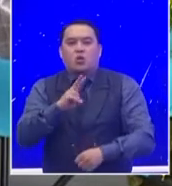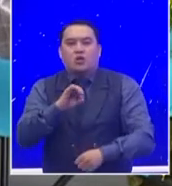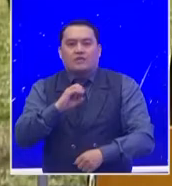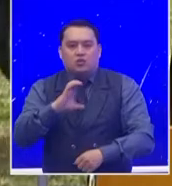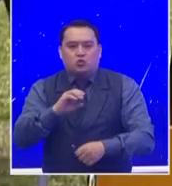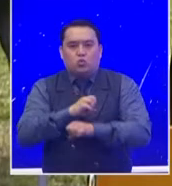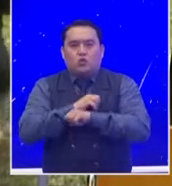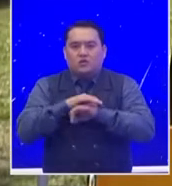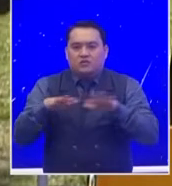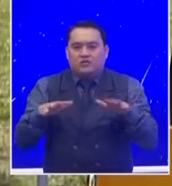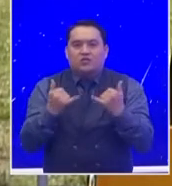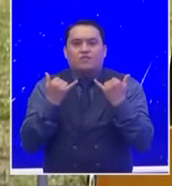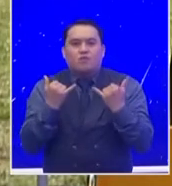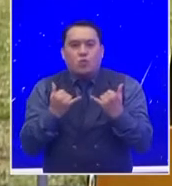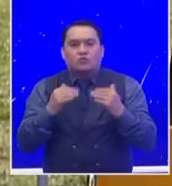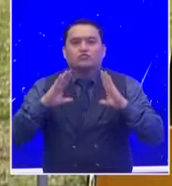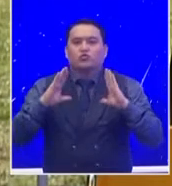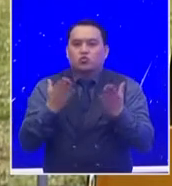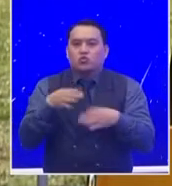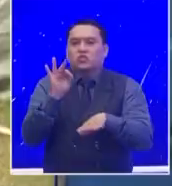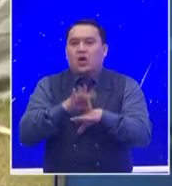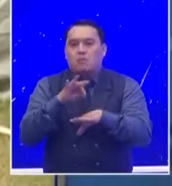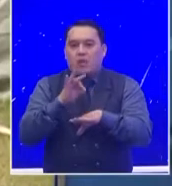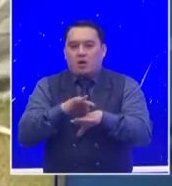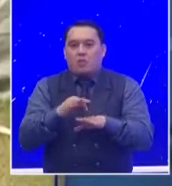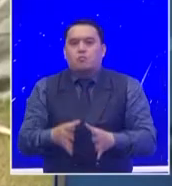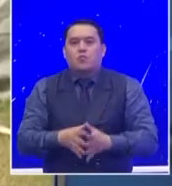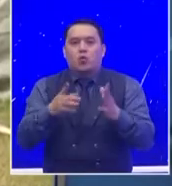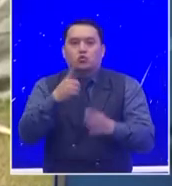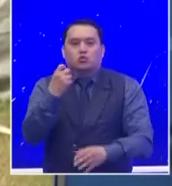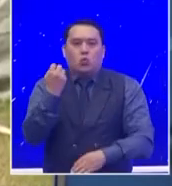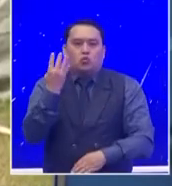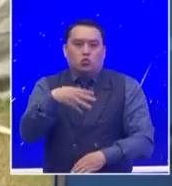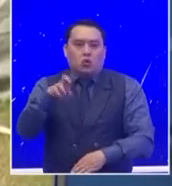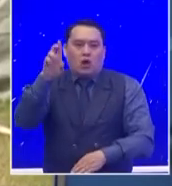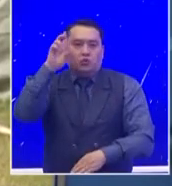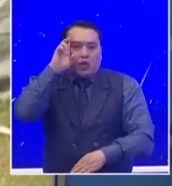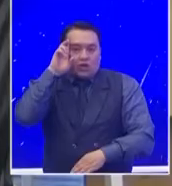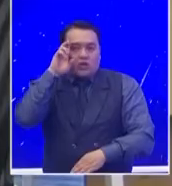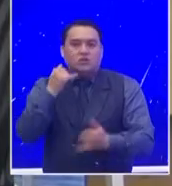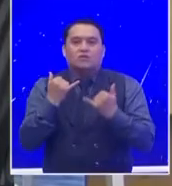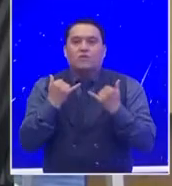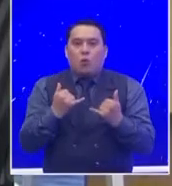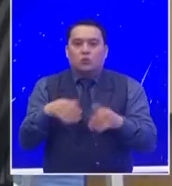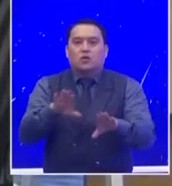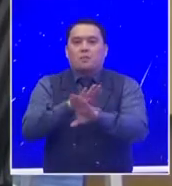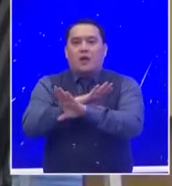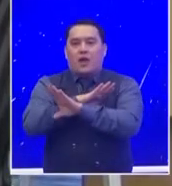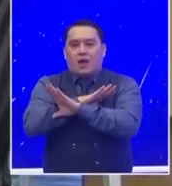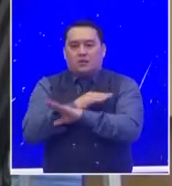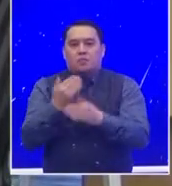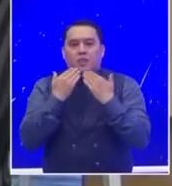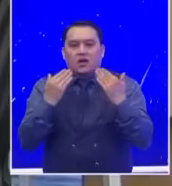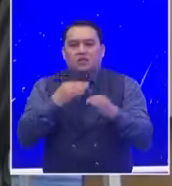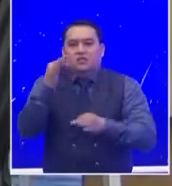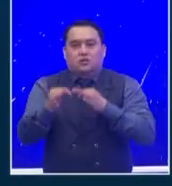организации здравоохранения. Всего же случаи заражения зафиксированы более чем в 140 государствах. Наибольшее количество смертей за